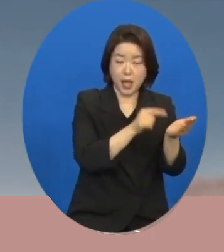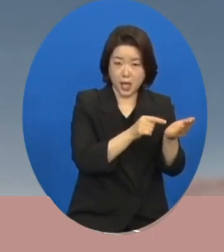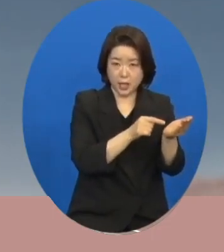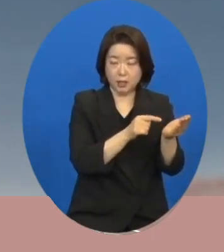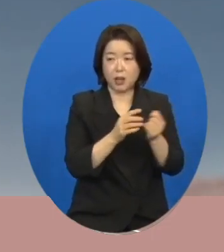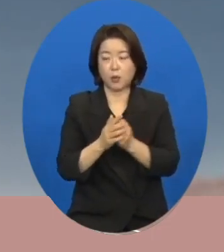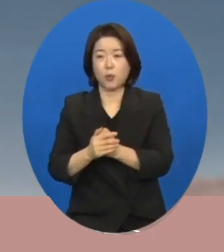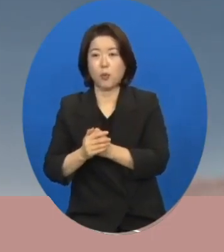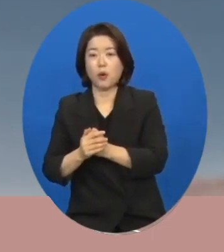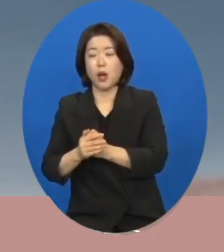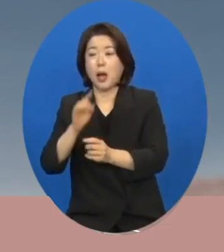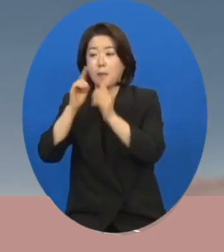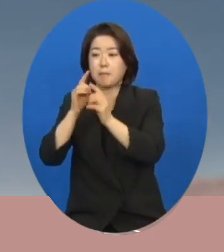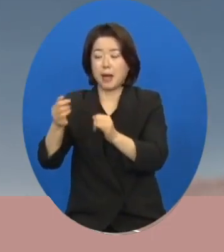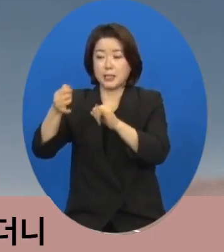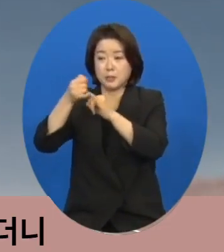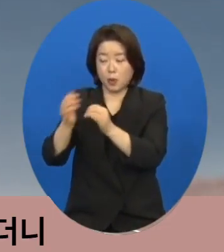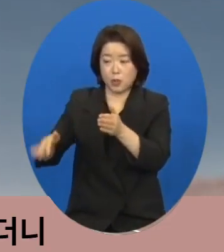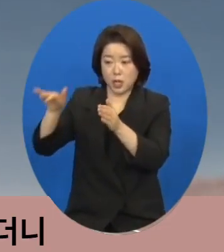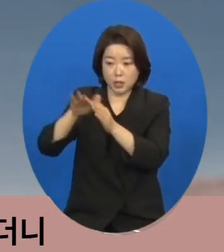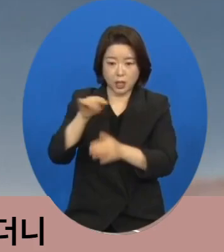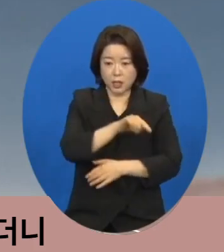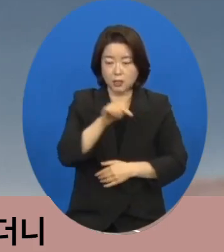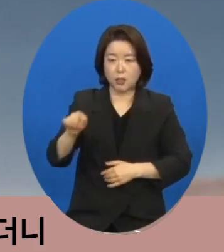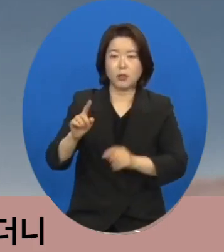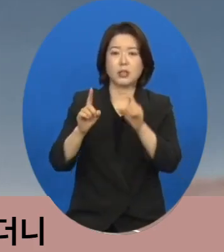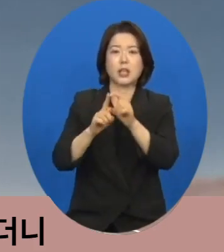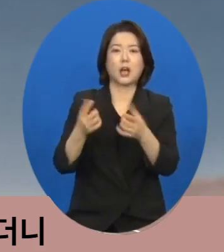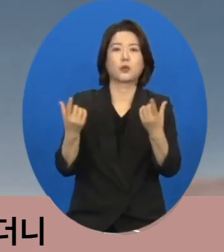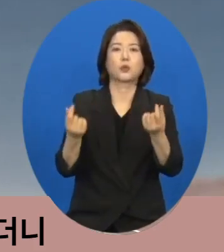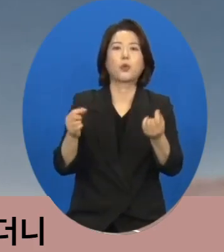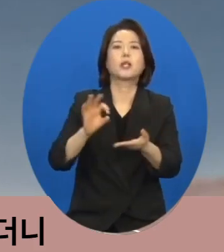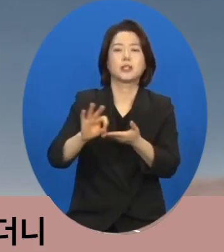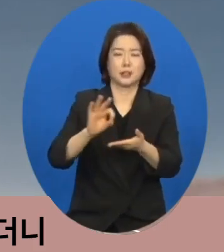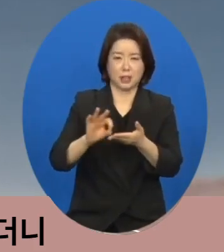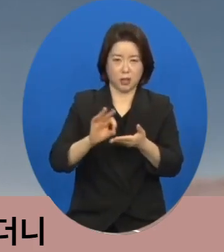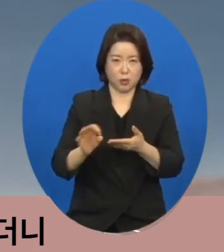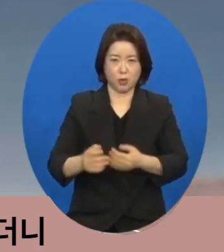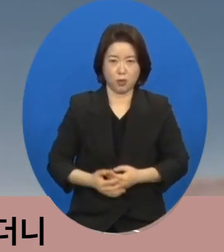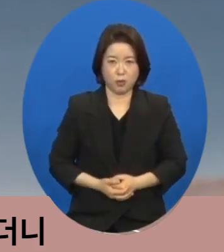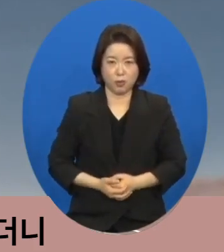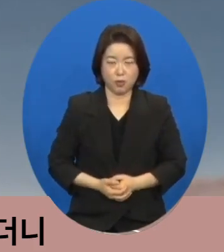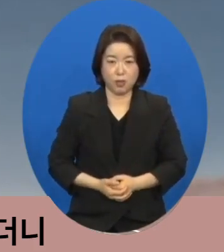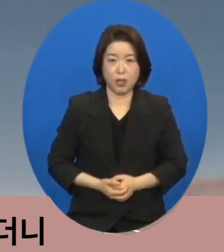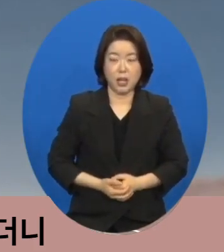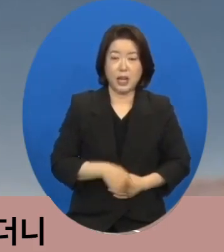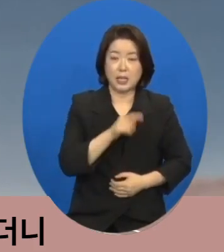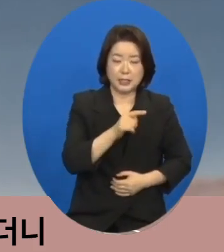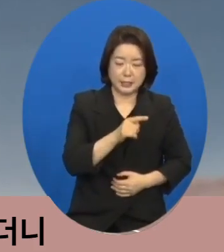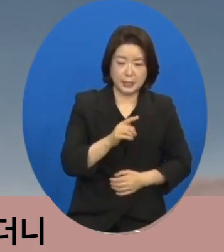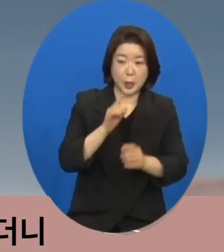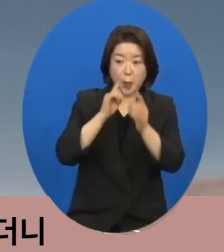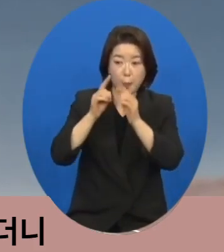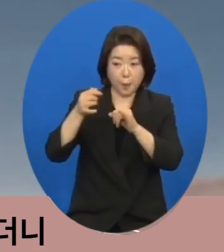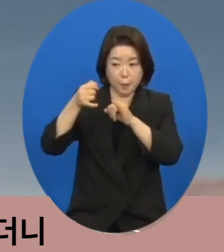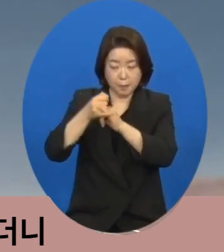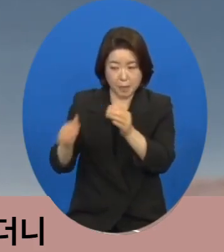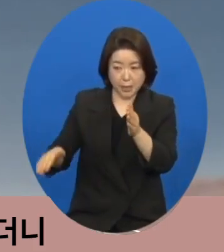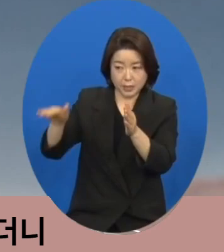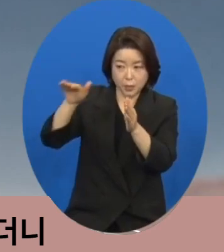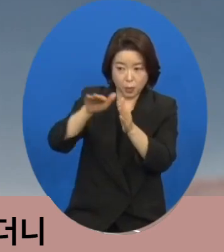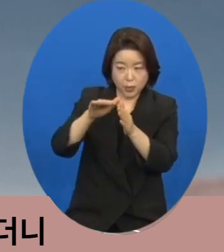좀 다른 단어를 쓰긴 하지만 물 앞에 그 말씀이라고 상징된 그 언약궤를